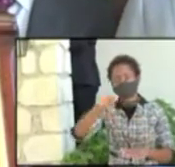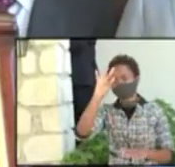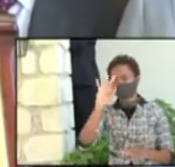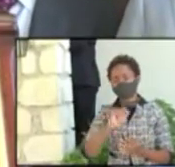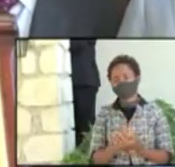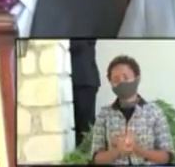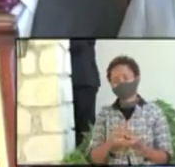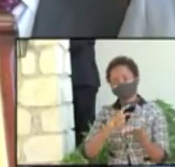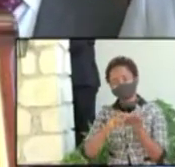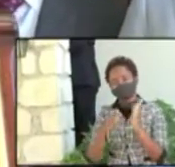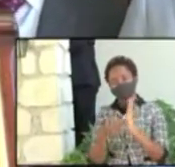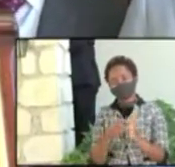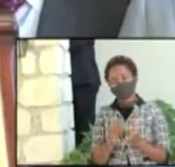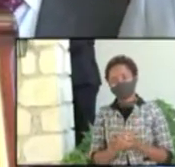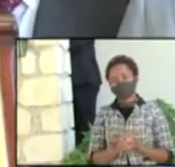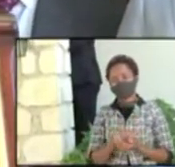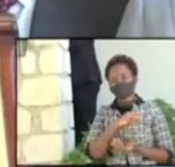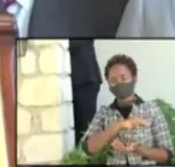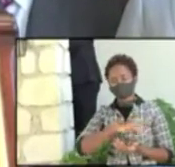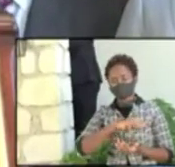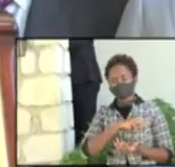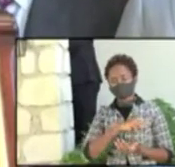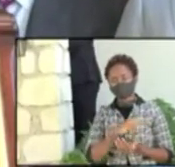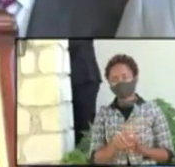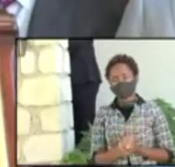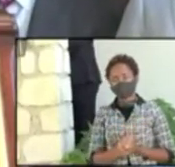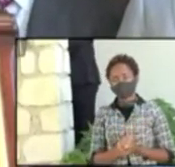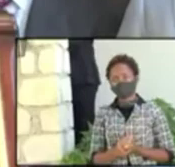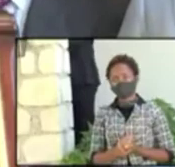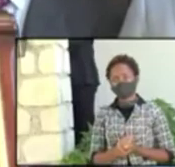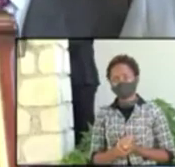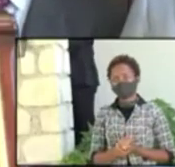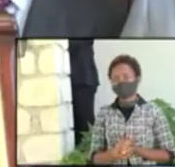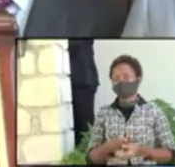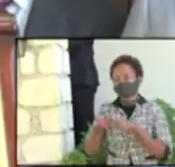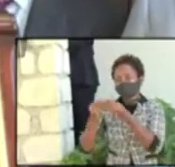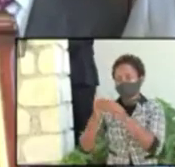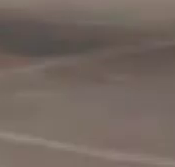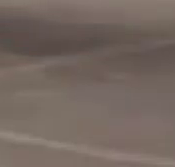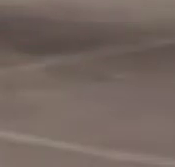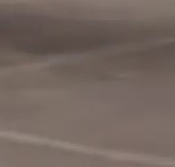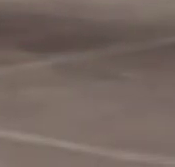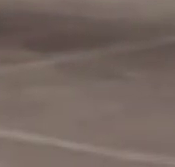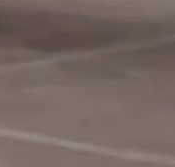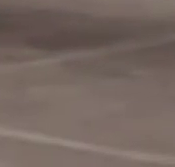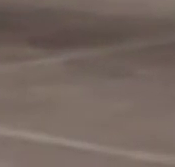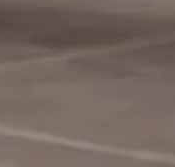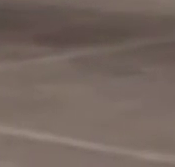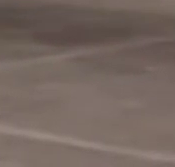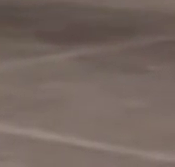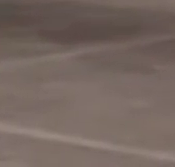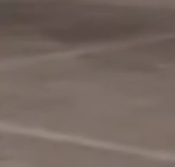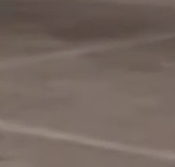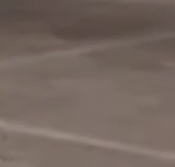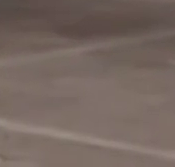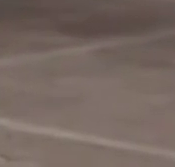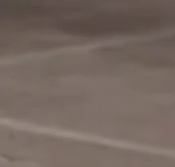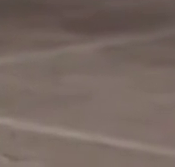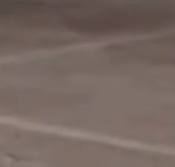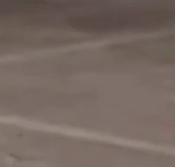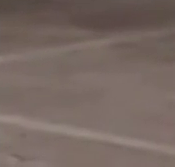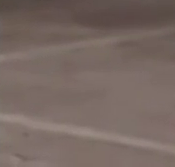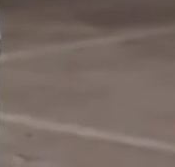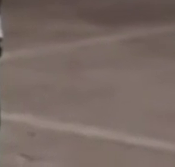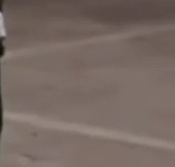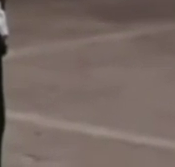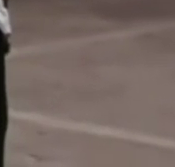dire, ministre, je vais passer la parole encore pour l'expliquer. Qui stratégie que nous employons pour